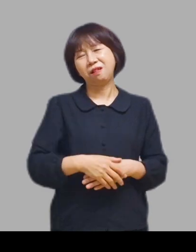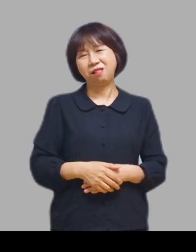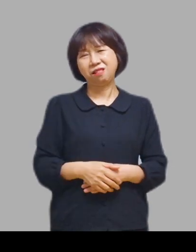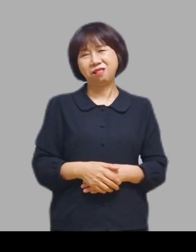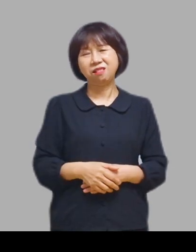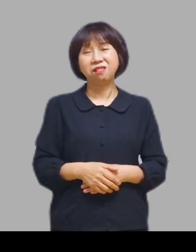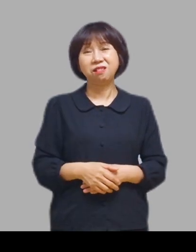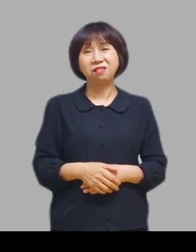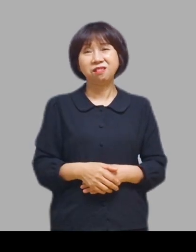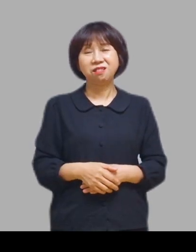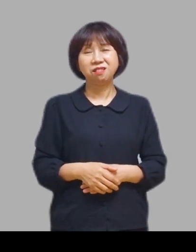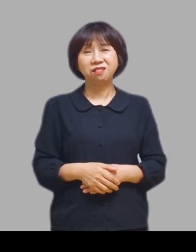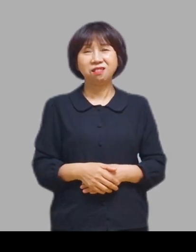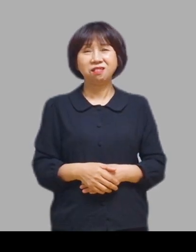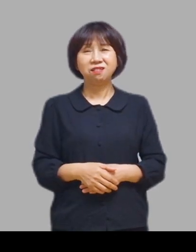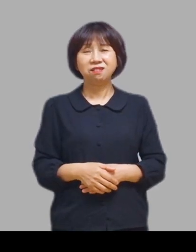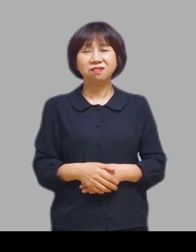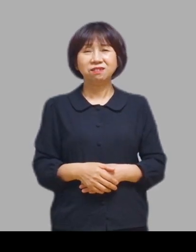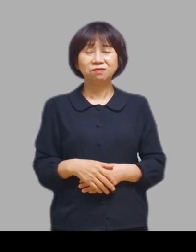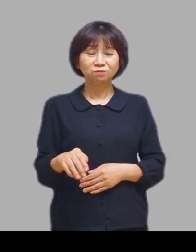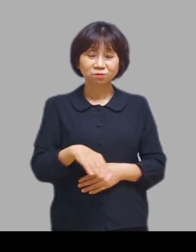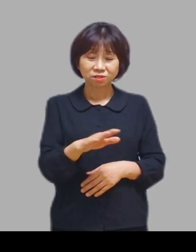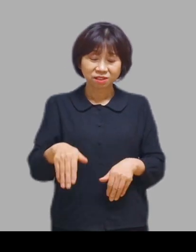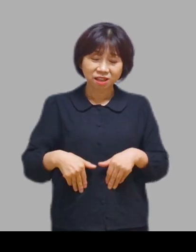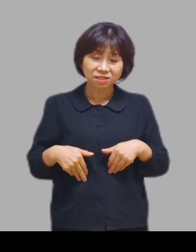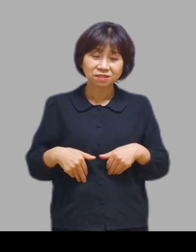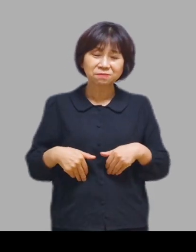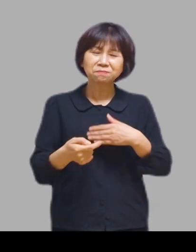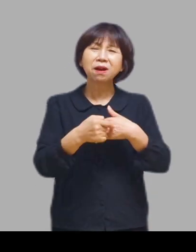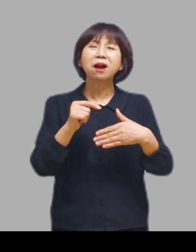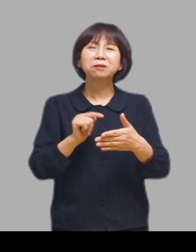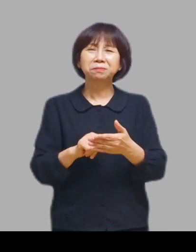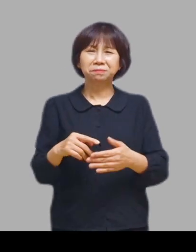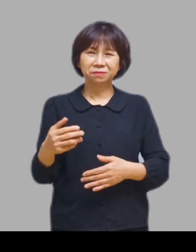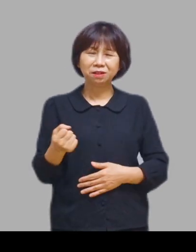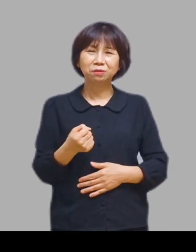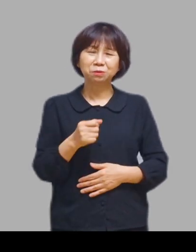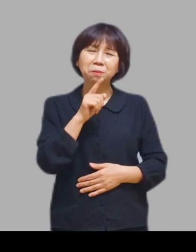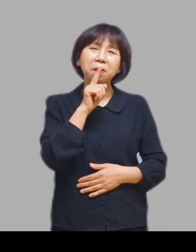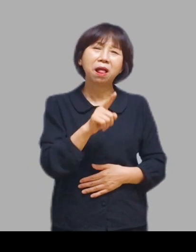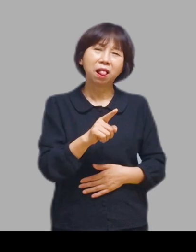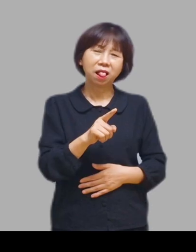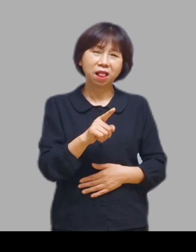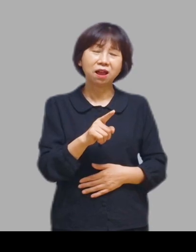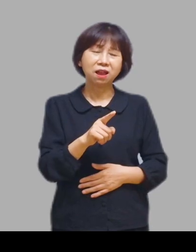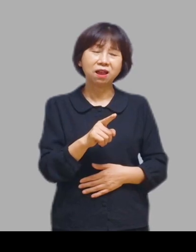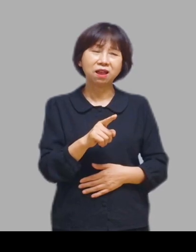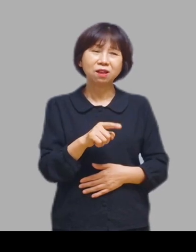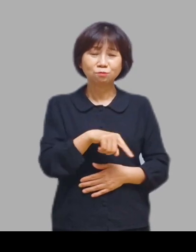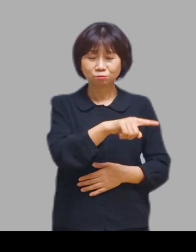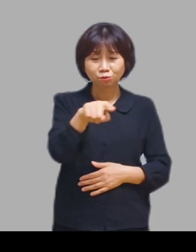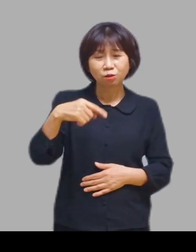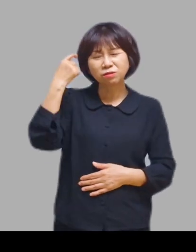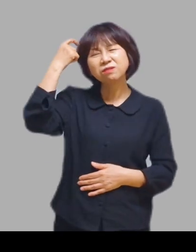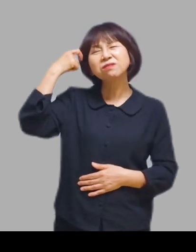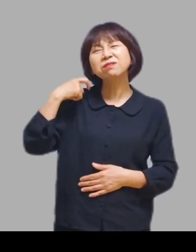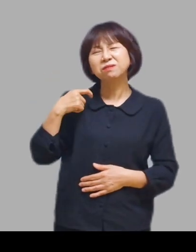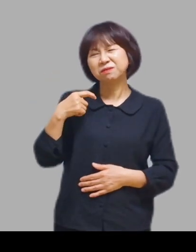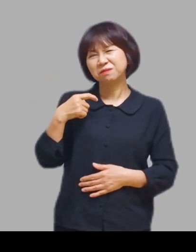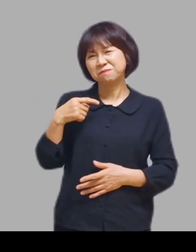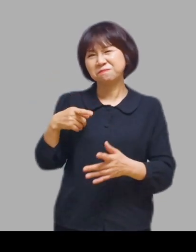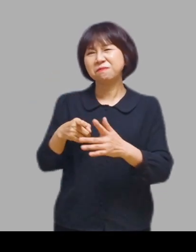여러분, 우리가 다 알잖아요. 따뜻한 마음으로 손길로 말하는지 아닌지 우리가 다 느끼지 않습니까?